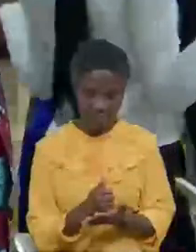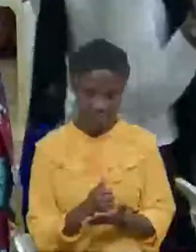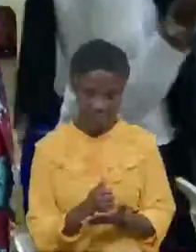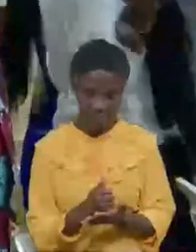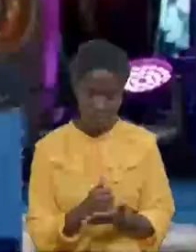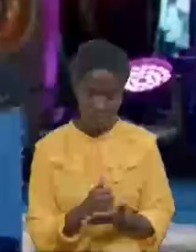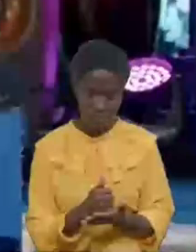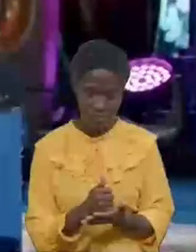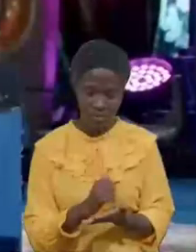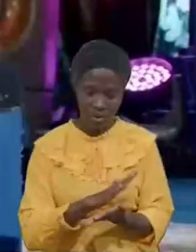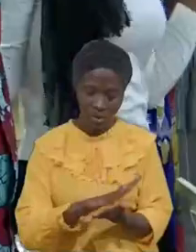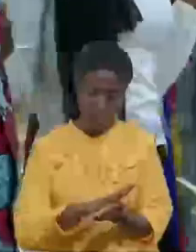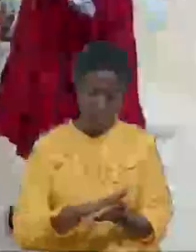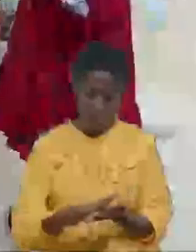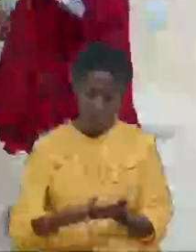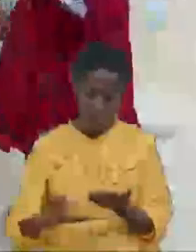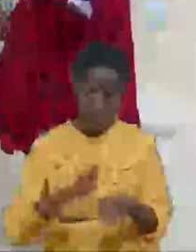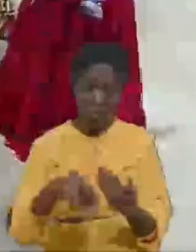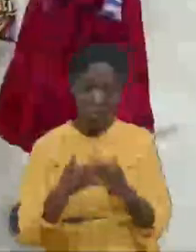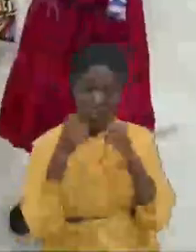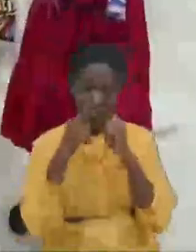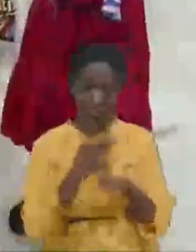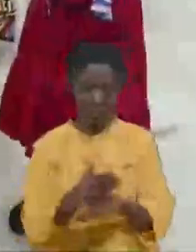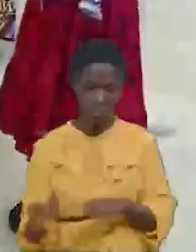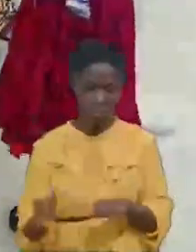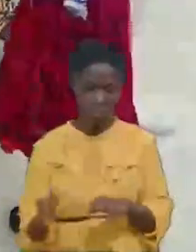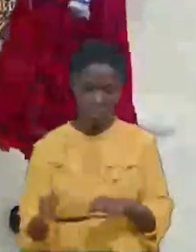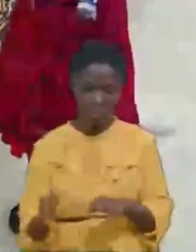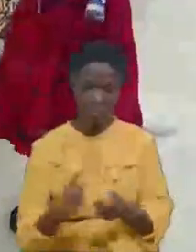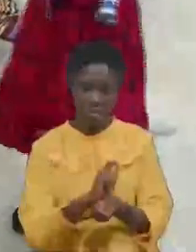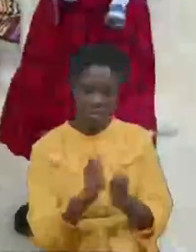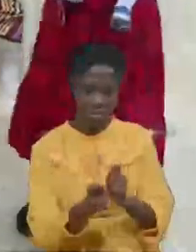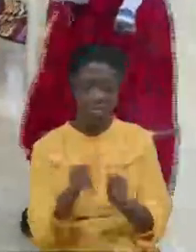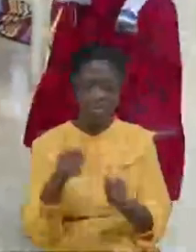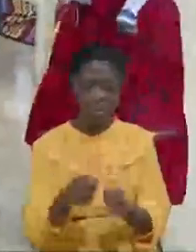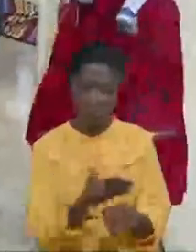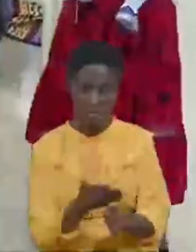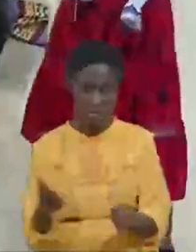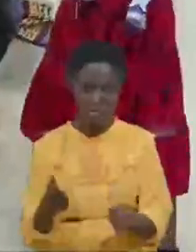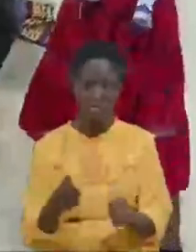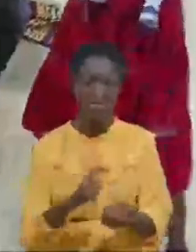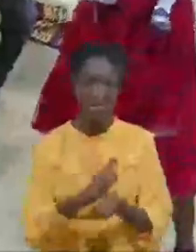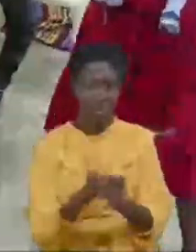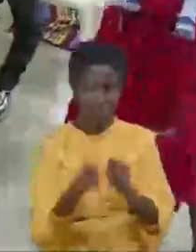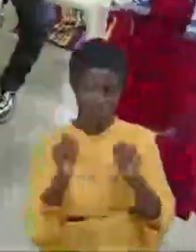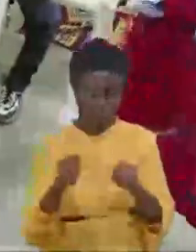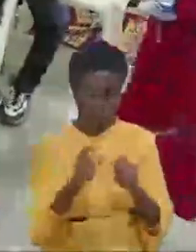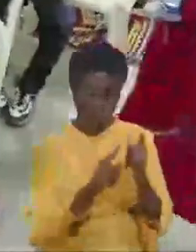Essuie toutes les larmes des yeux. Change tout ce qui est à changer. Seigneur, je prie